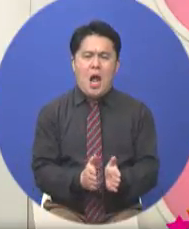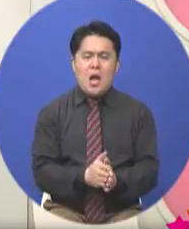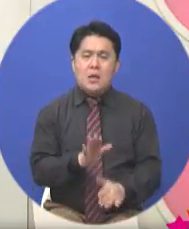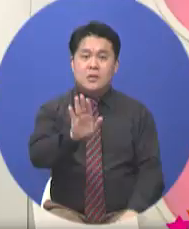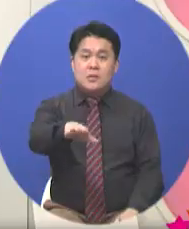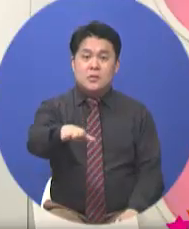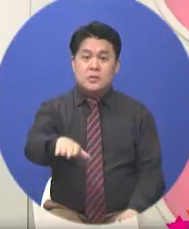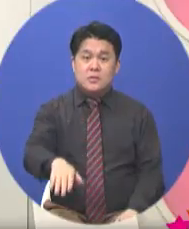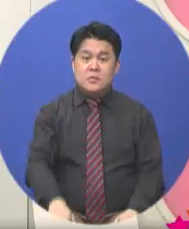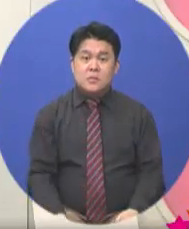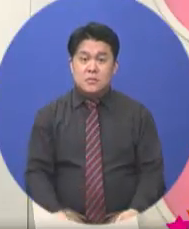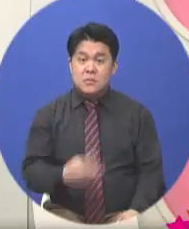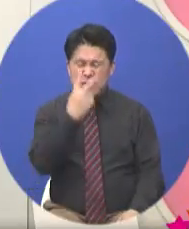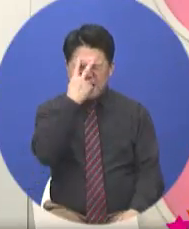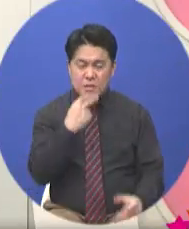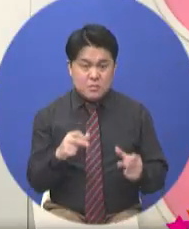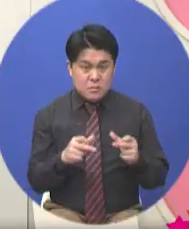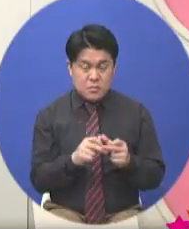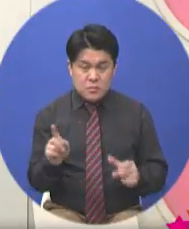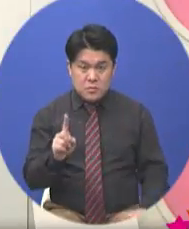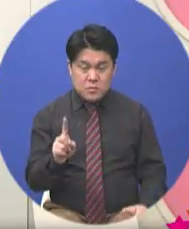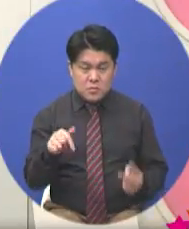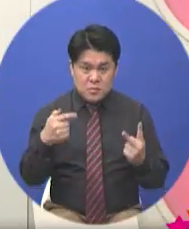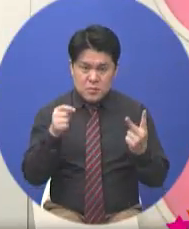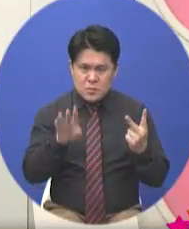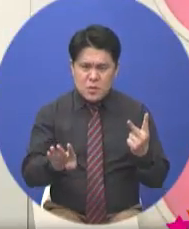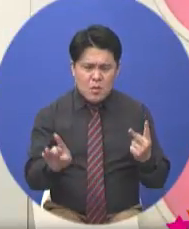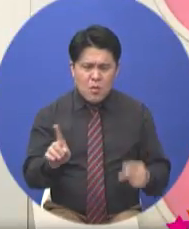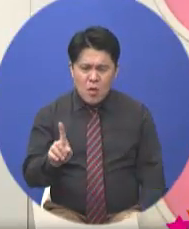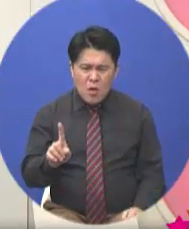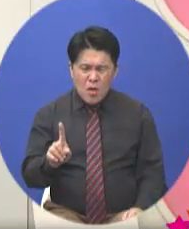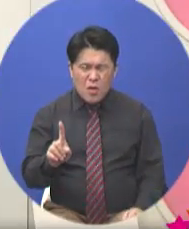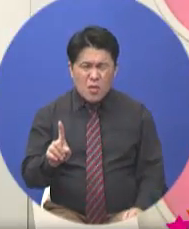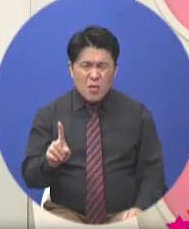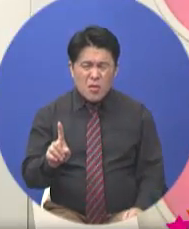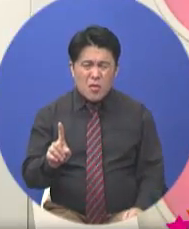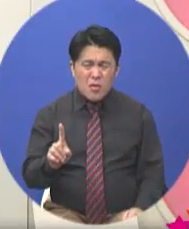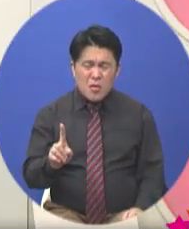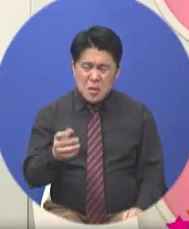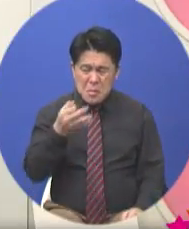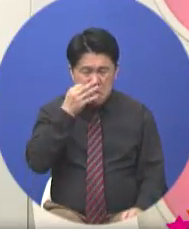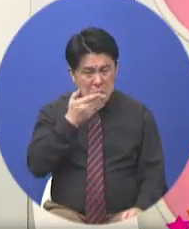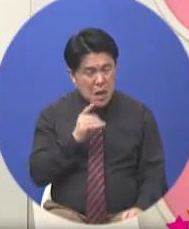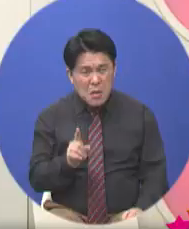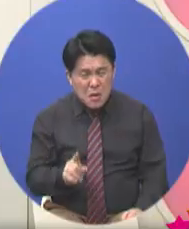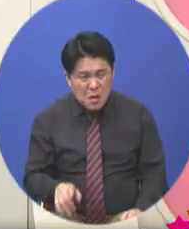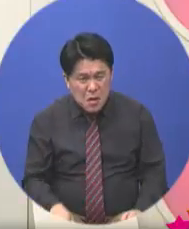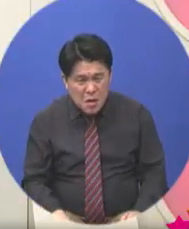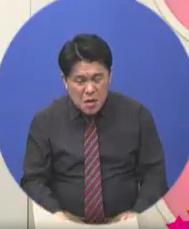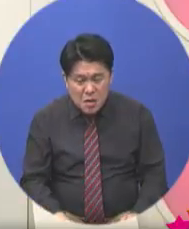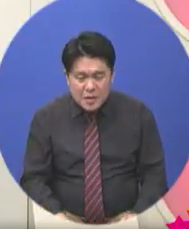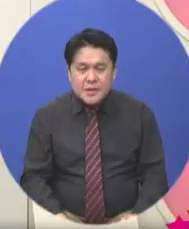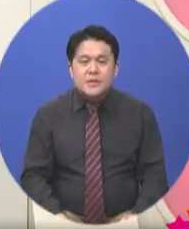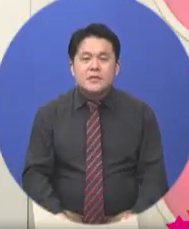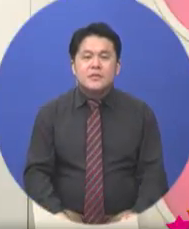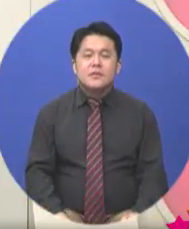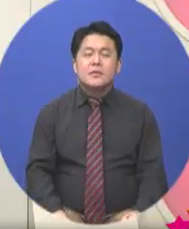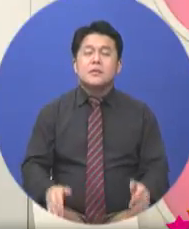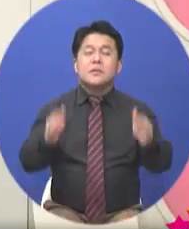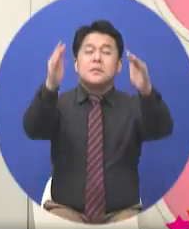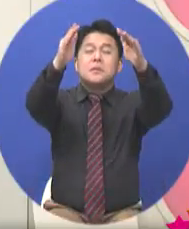아니 그런데 시각장애 2급이면 어느 정도가 2급인가요? 이제 덩치만